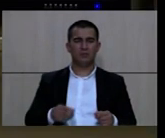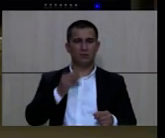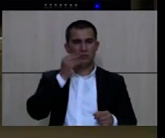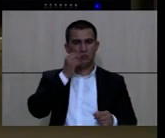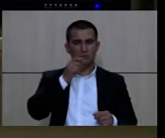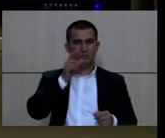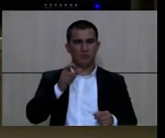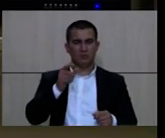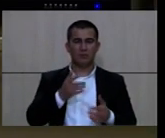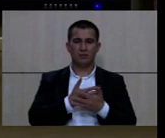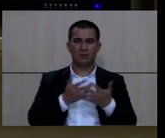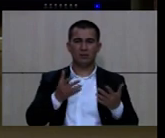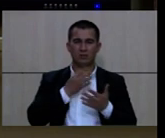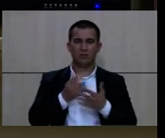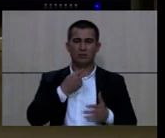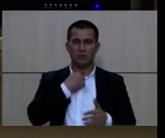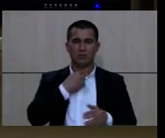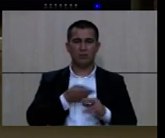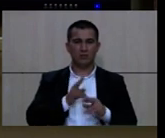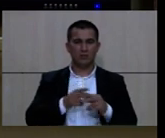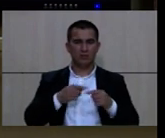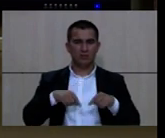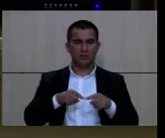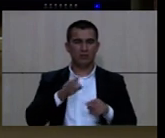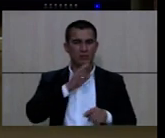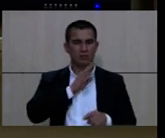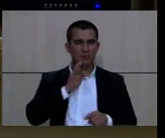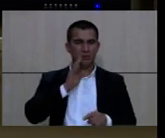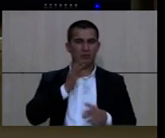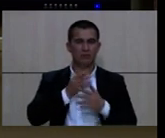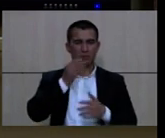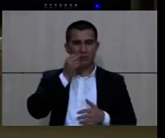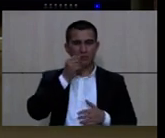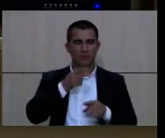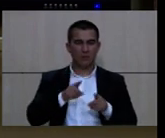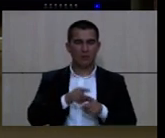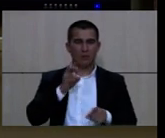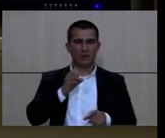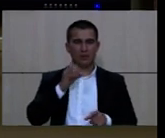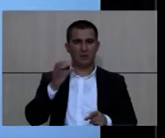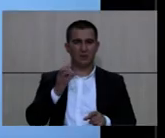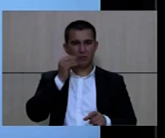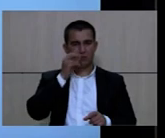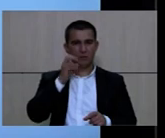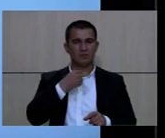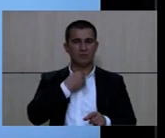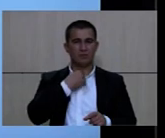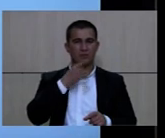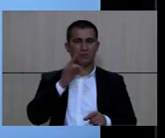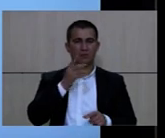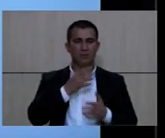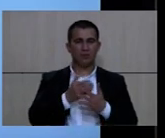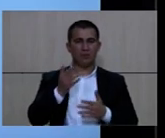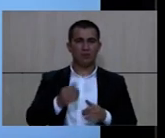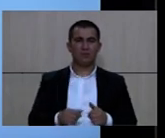Erkaklarda chiqadigan asosiy tonlarga qarab esa ularning ovozlari bas bu 80 dan 350